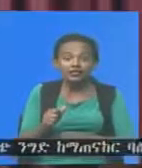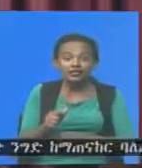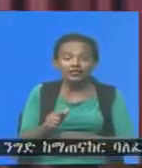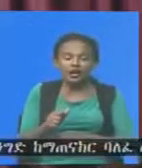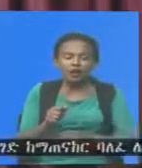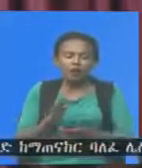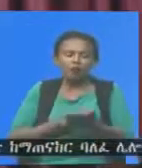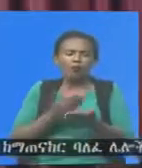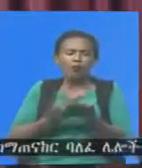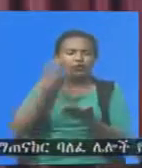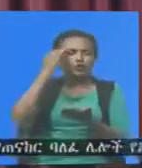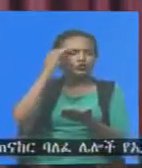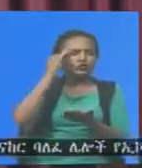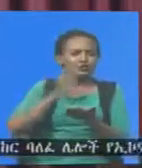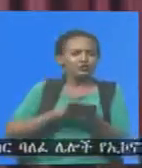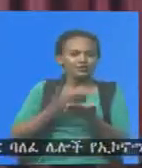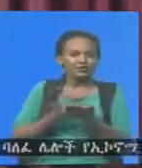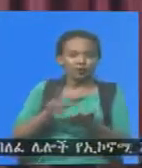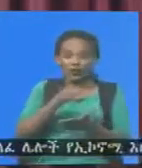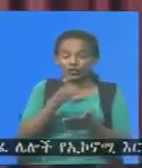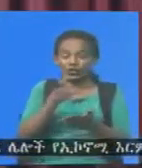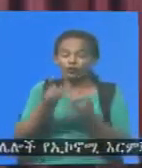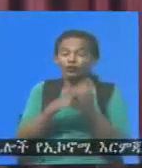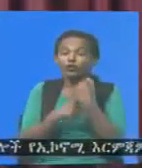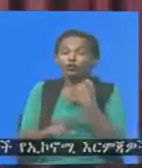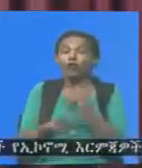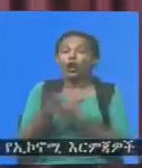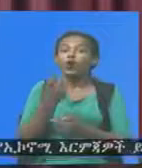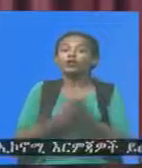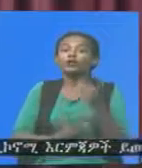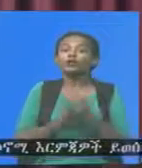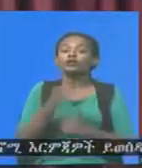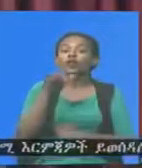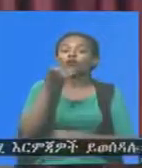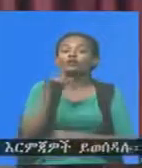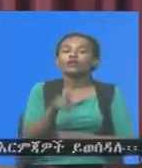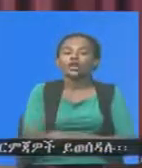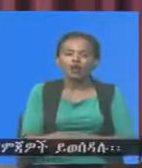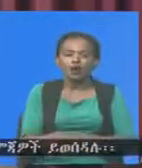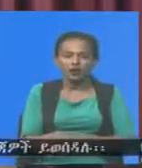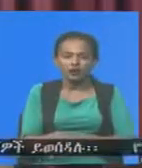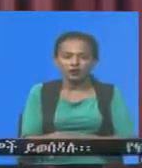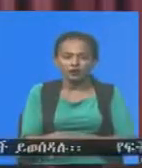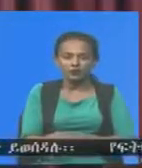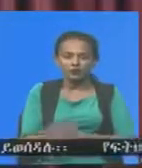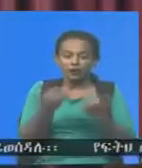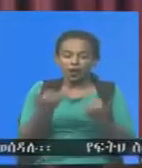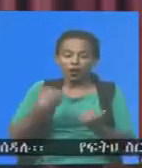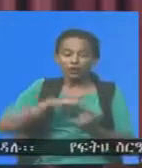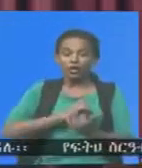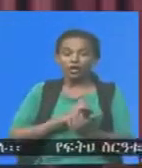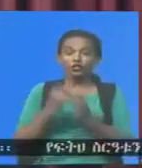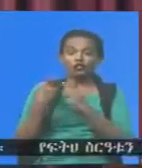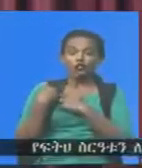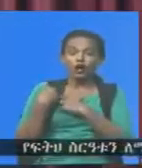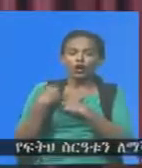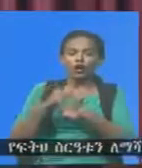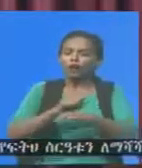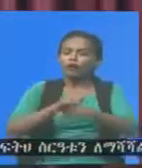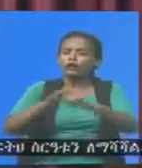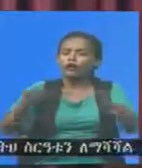ማቹር ያደረገ የፖለቲካ ውይይት ያስፈልጋል ብሎ ማሰብ ጥሩ ነው የሚሆነው። አሁን የኛ ድርሻ ሜዳውን ማስፋት